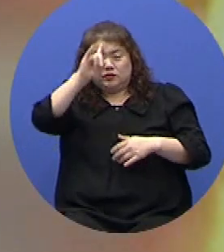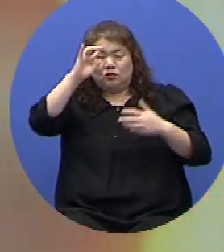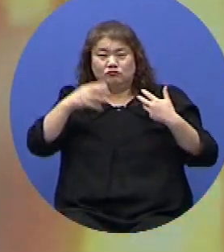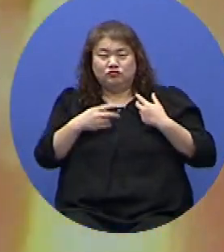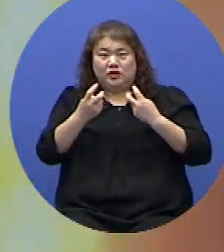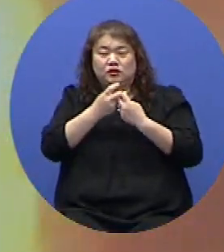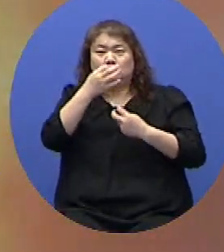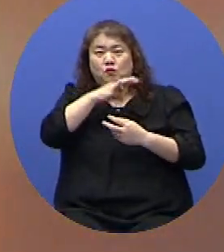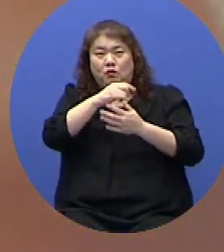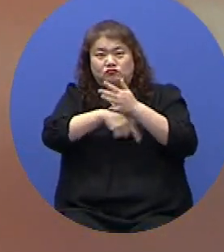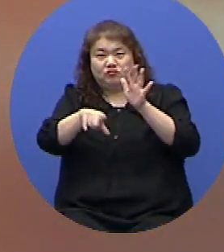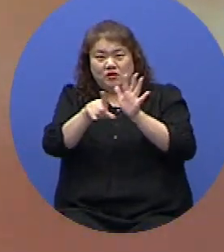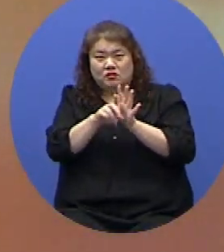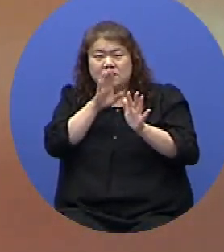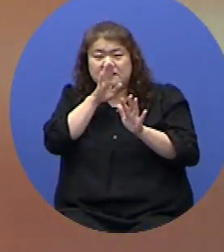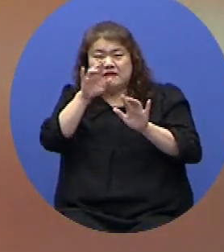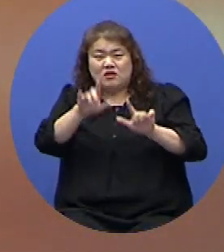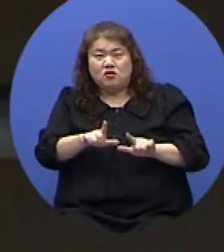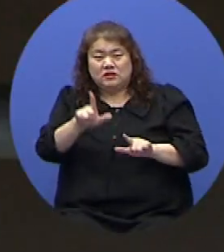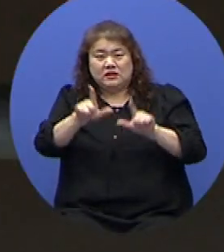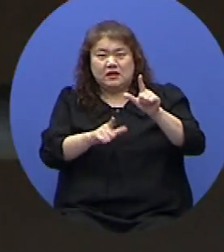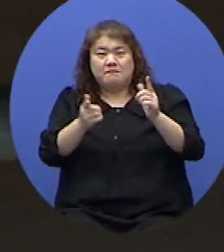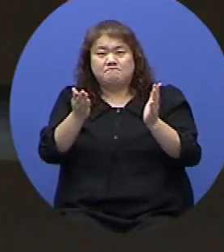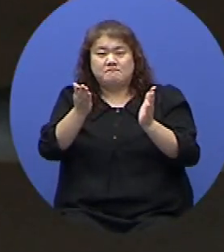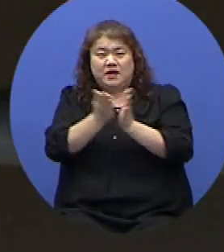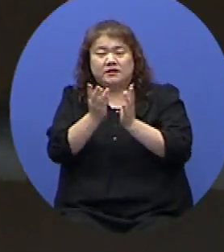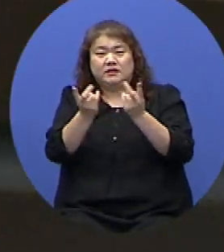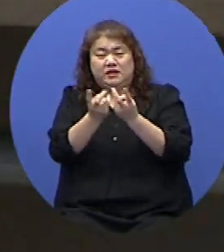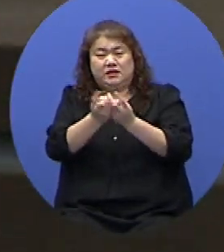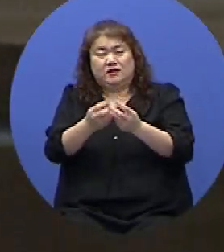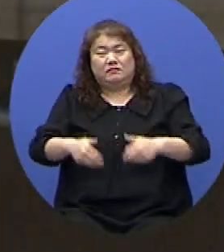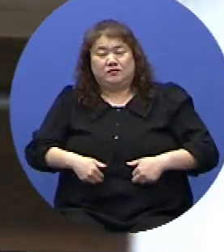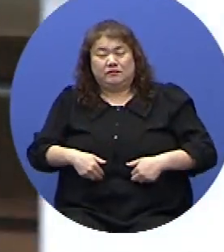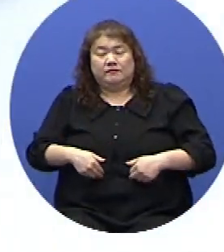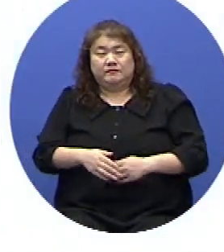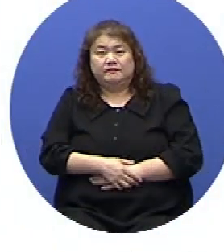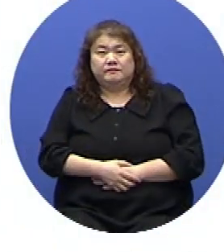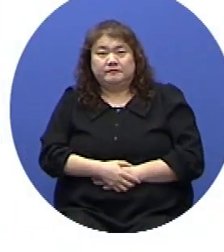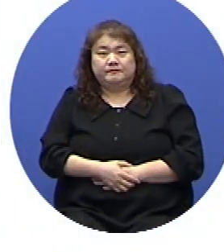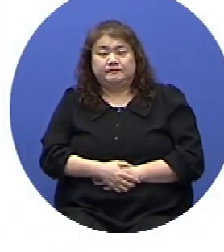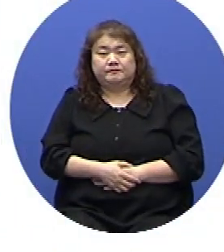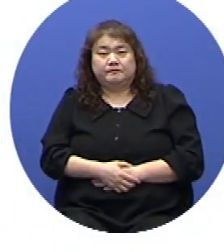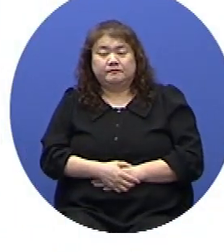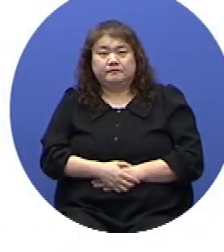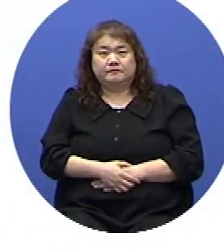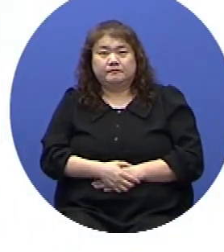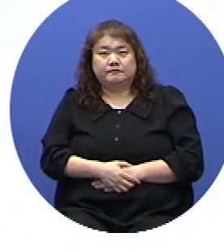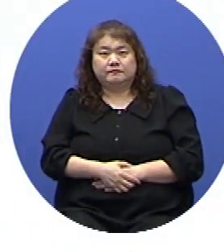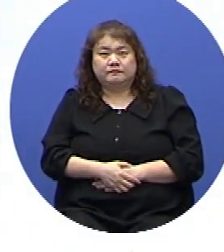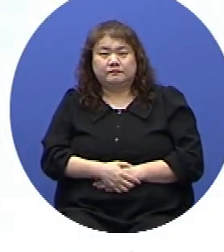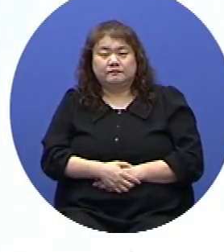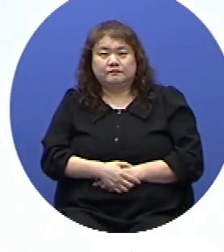내기 위해서는 현실적인 보안 대책이 뒤따라야 할 것으로 보입니다. JTB 뉴스 김학준입니다.